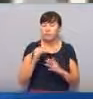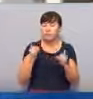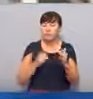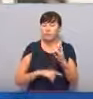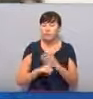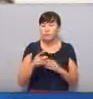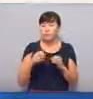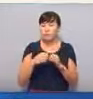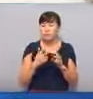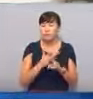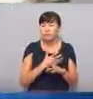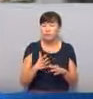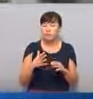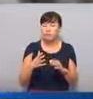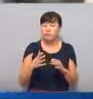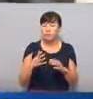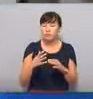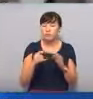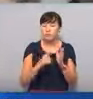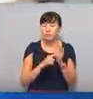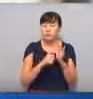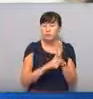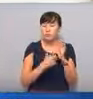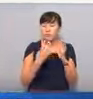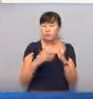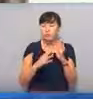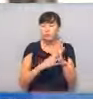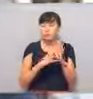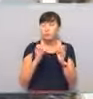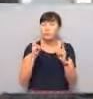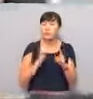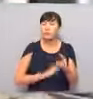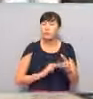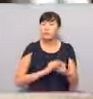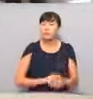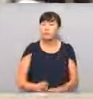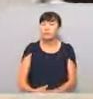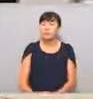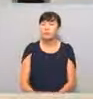басталмақ. 17-ші сектордағы жиыны 7649 маман жұмыс істеуде.